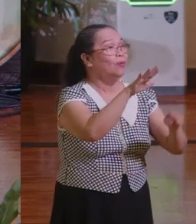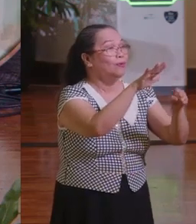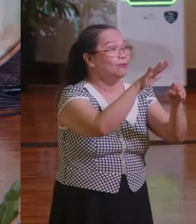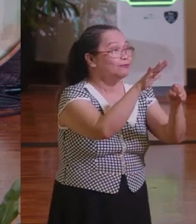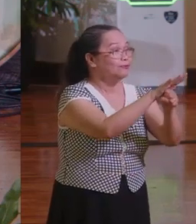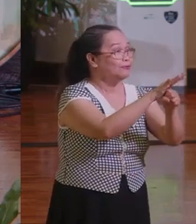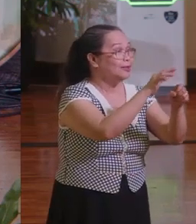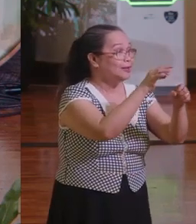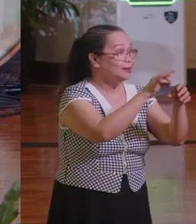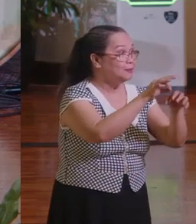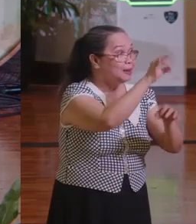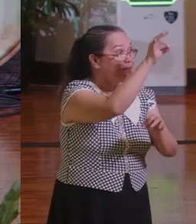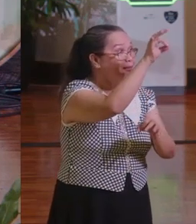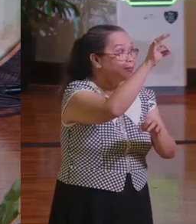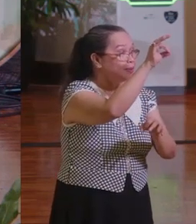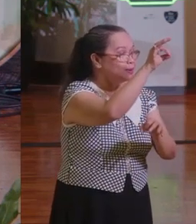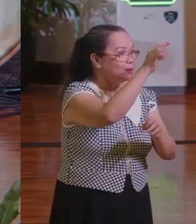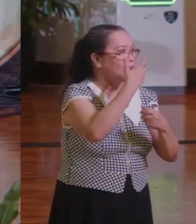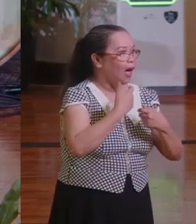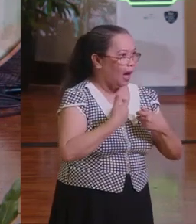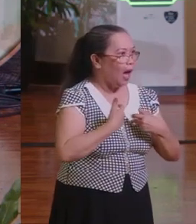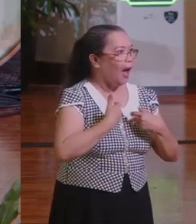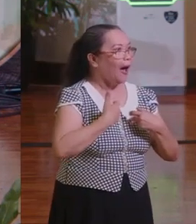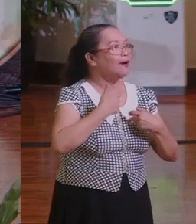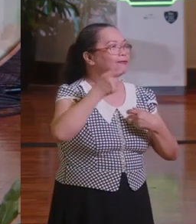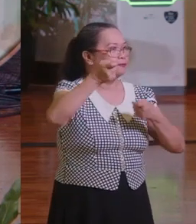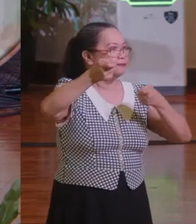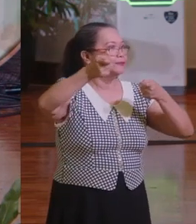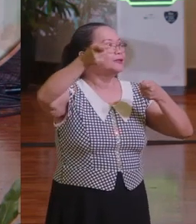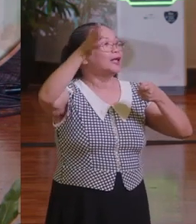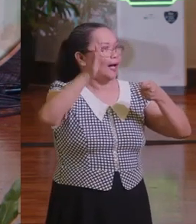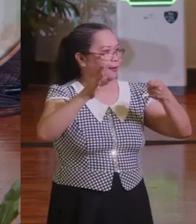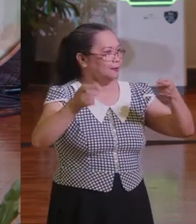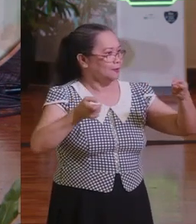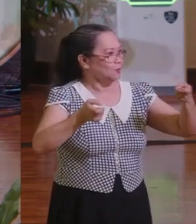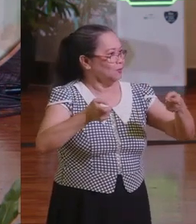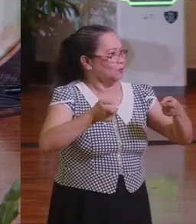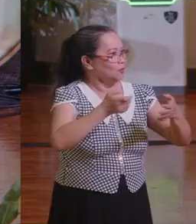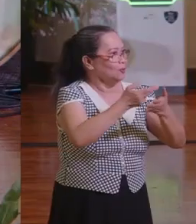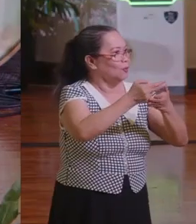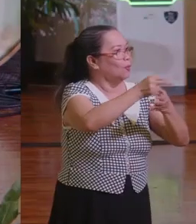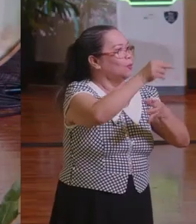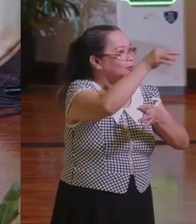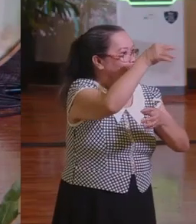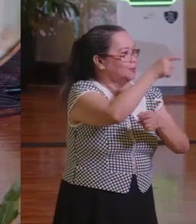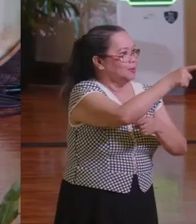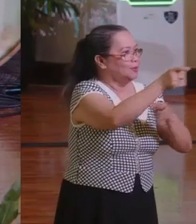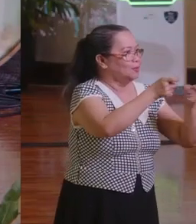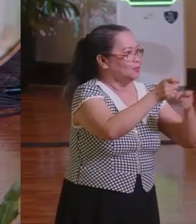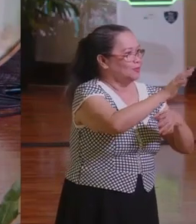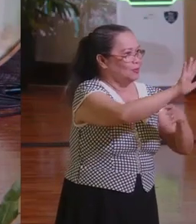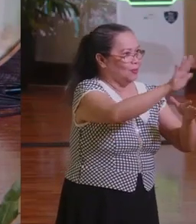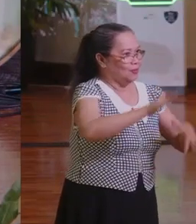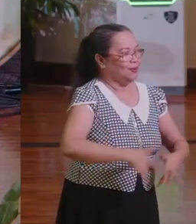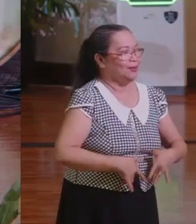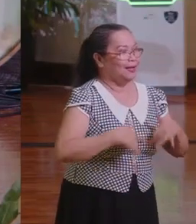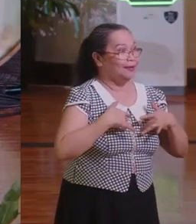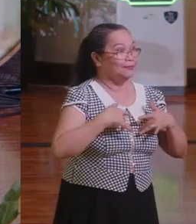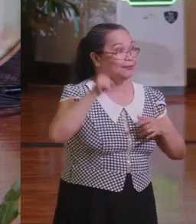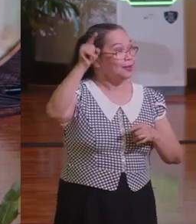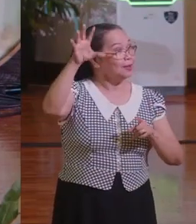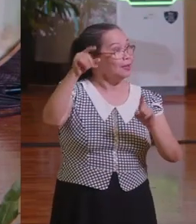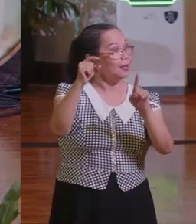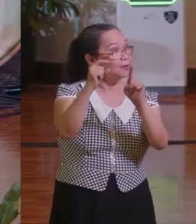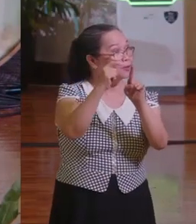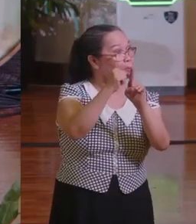ay kayo ay pinamumunuhan ng Espiritu ng Diyos. Ang kanyang salita